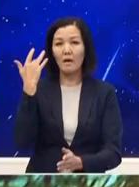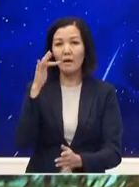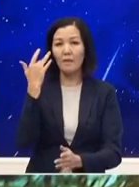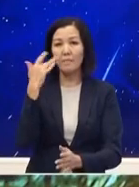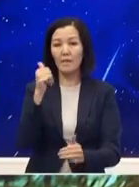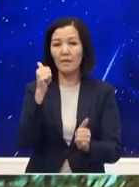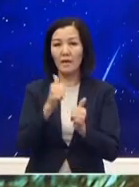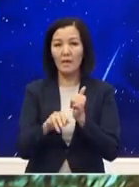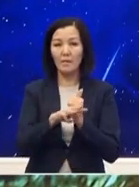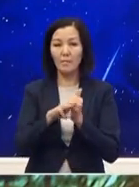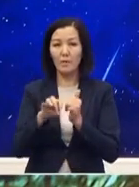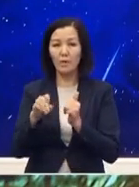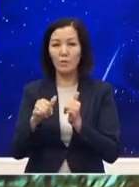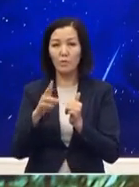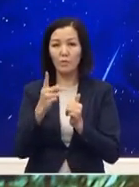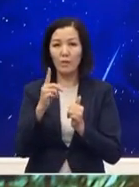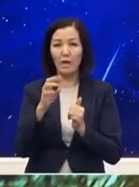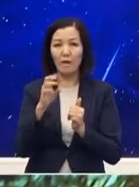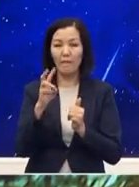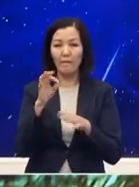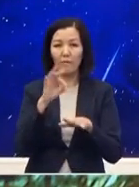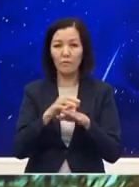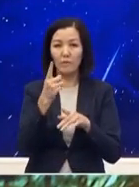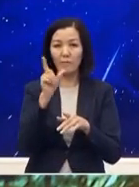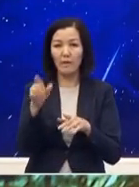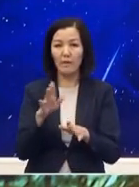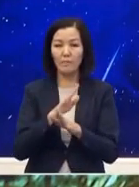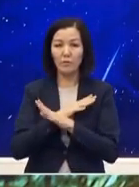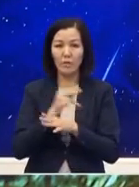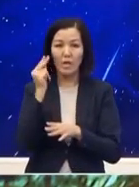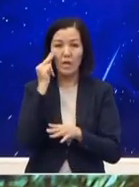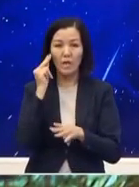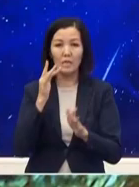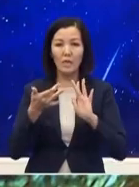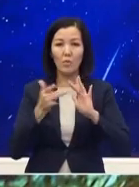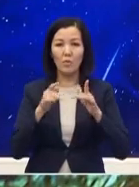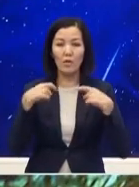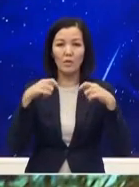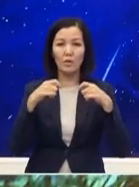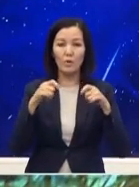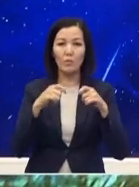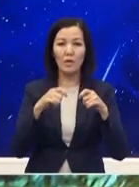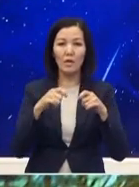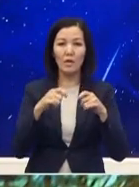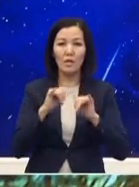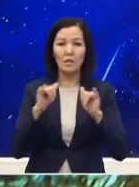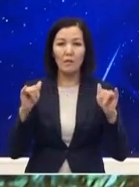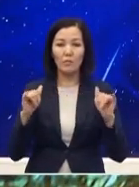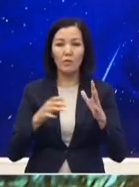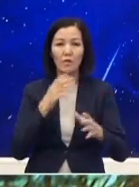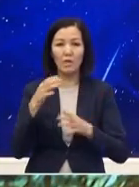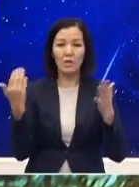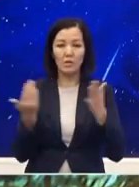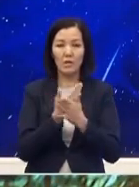Америкада әр минут сайын коронавирустан бір адам көз жұмады. Ал Қытайда онлайн сауда жүйесі қызу. Осы және өзге де әлем жаңалықтары